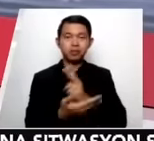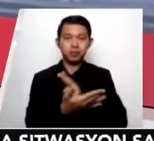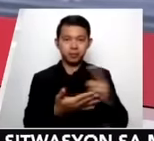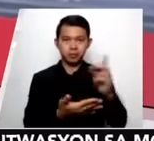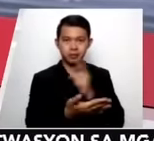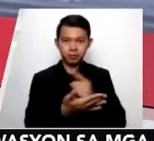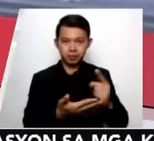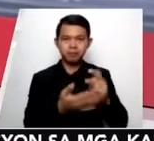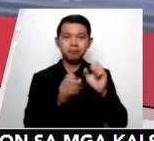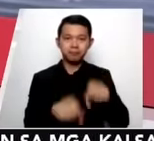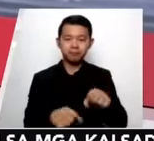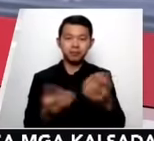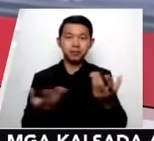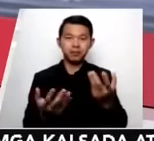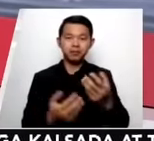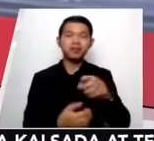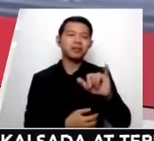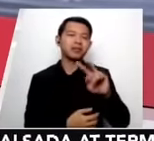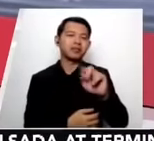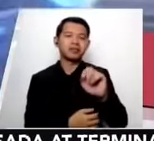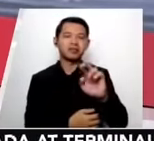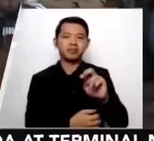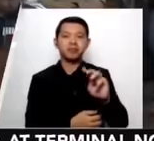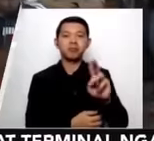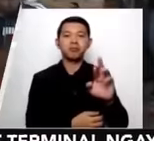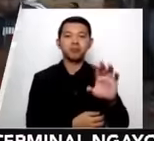simbahan. Ang mga yan, binisita ni Von Aquino.